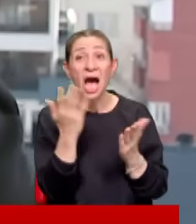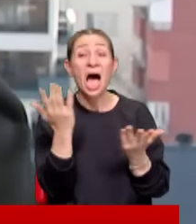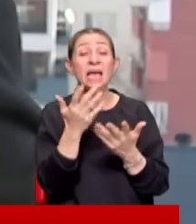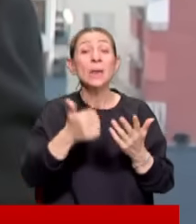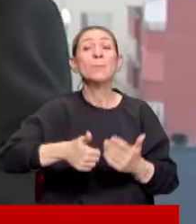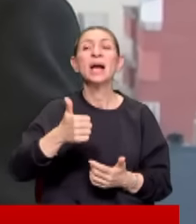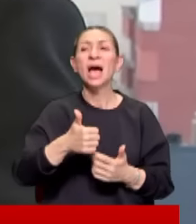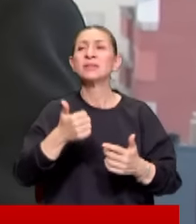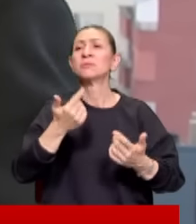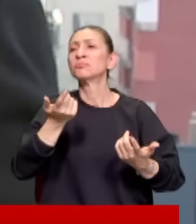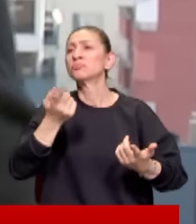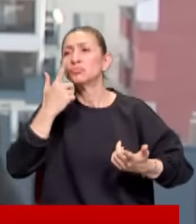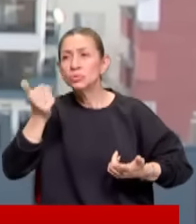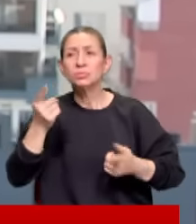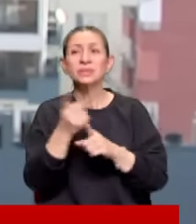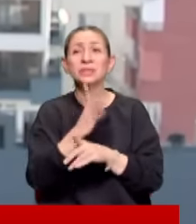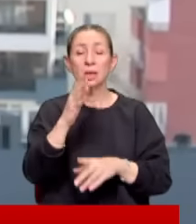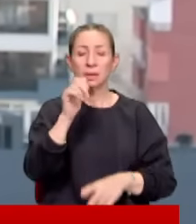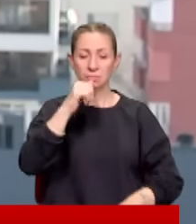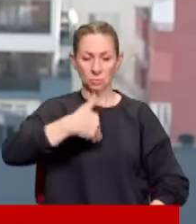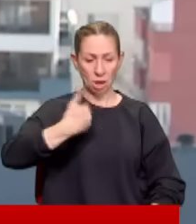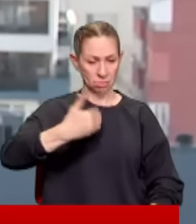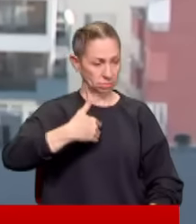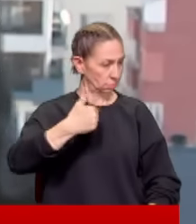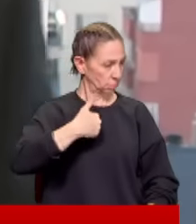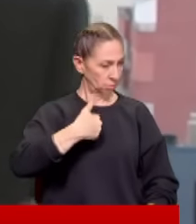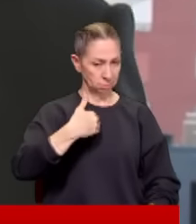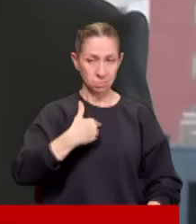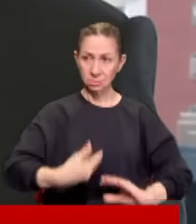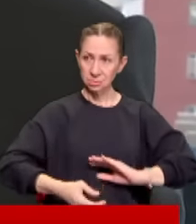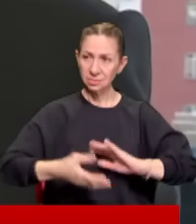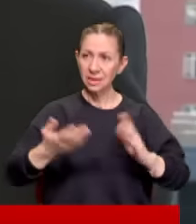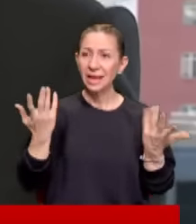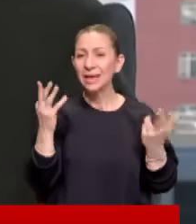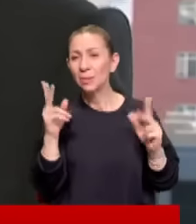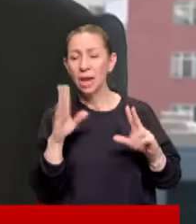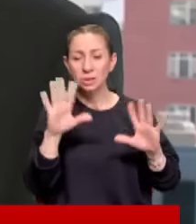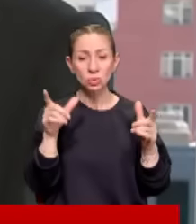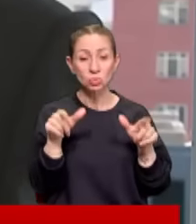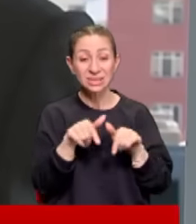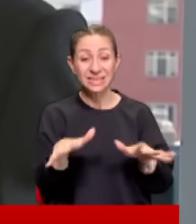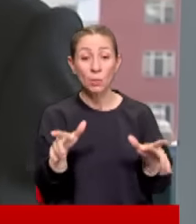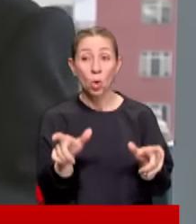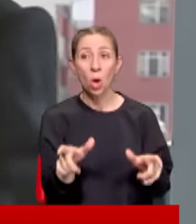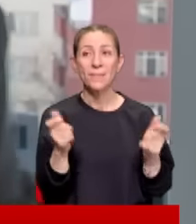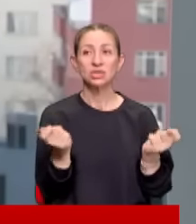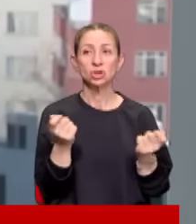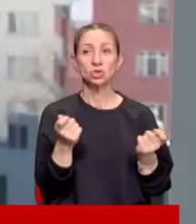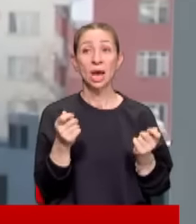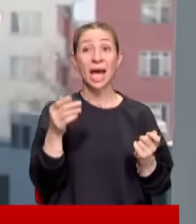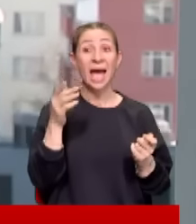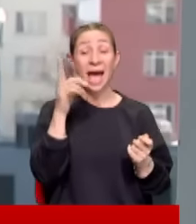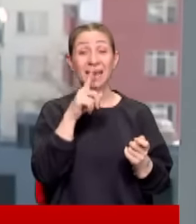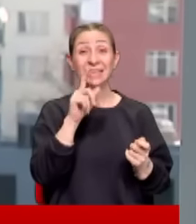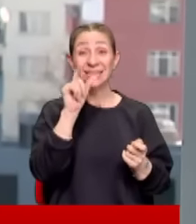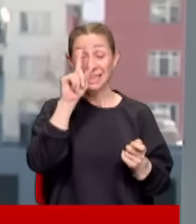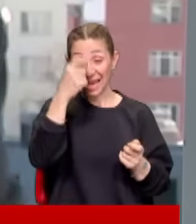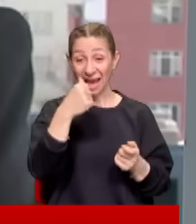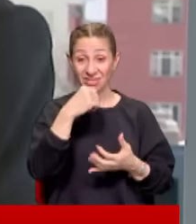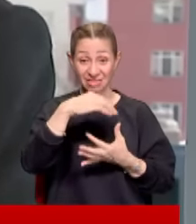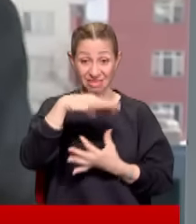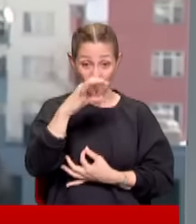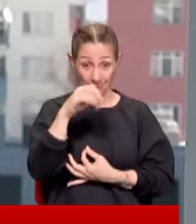makama giderseniz gidin, herkes birer tek adam. Ve o yüzden de bu sistemi herkes muhafaza etmeye çalışıyor. O yüzden her tek adam, o küçük